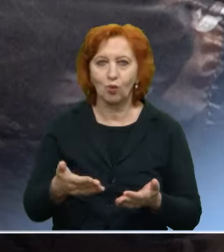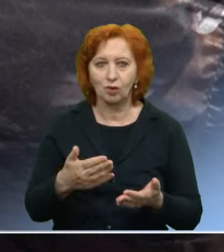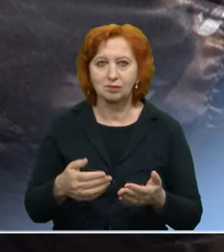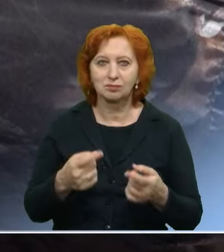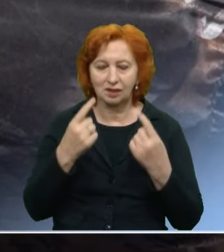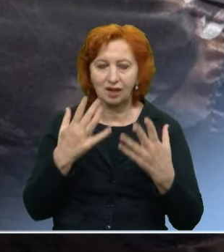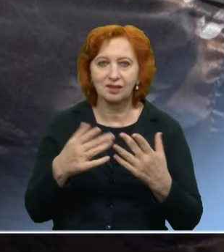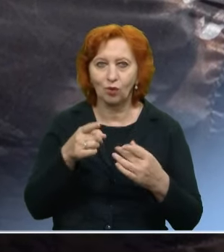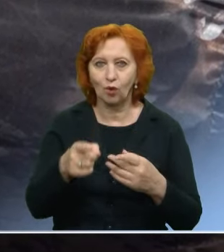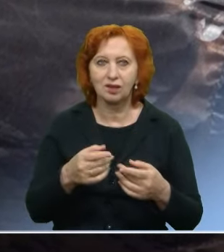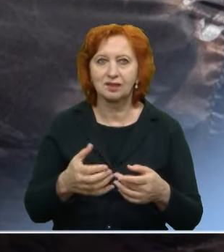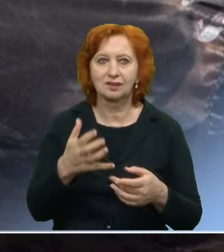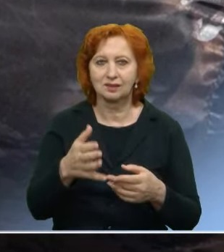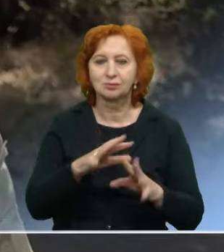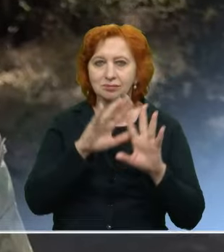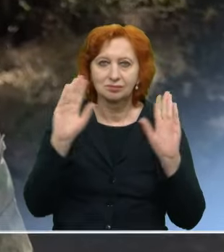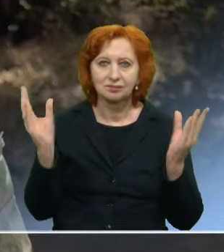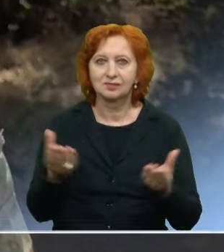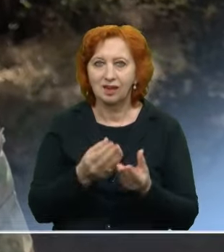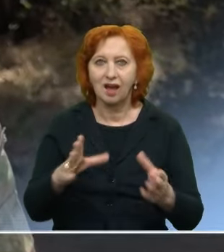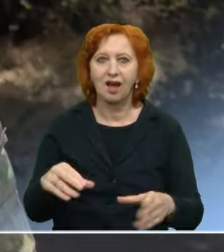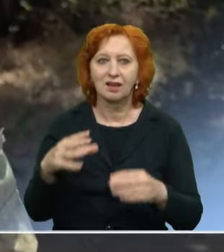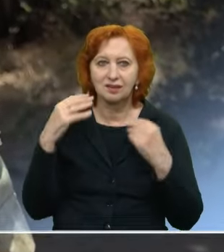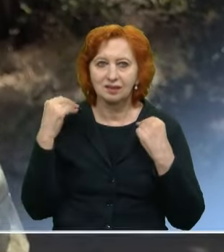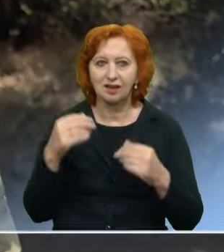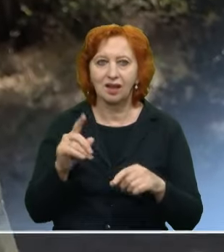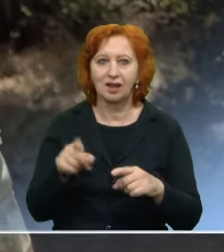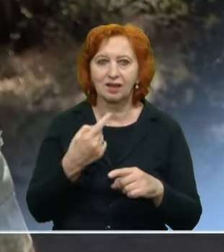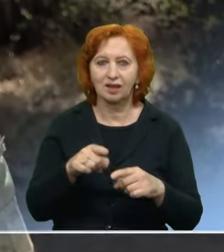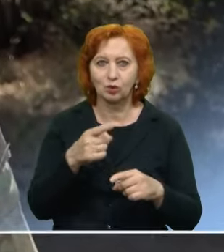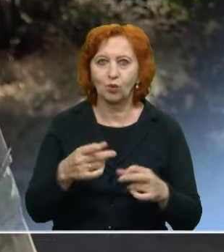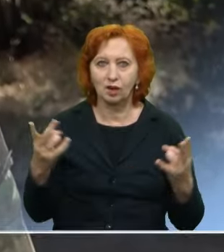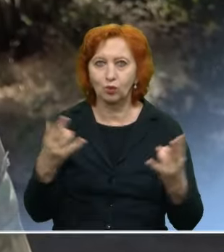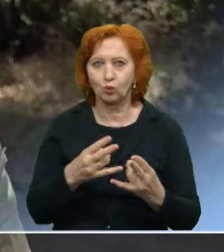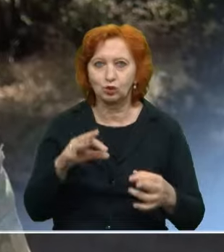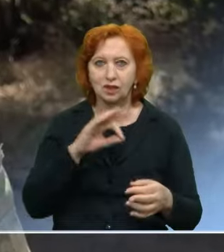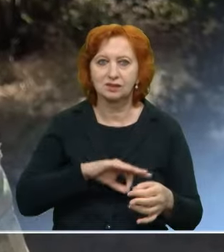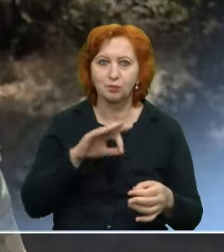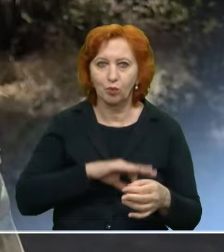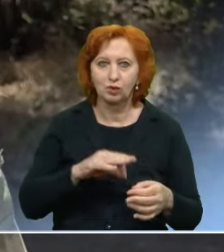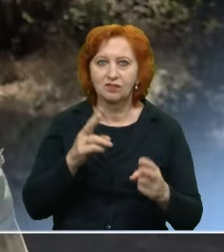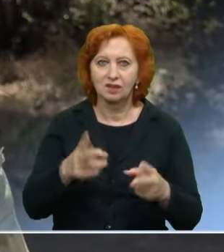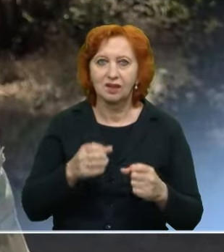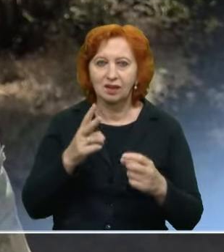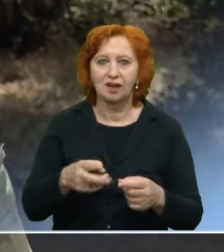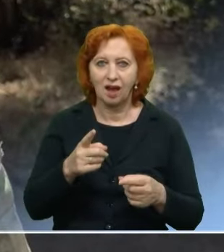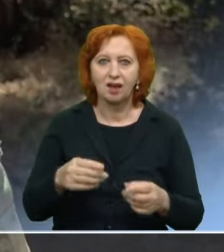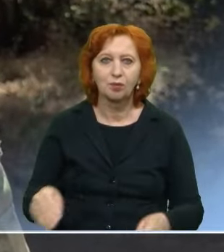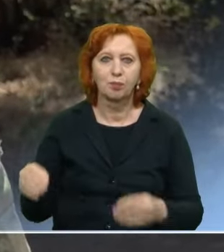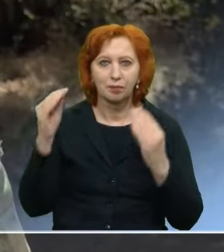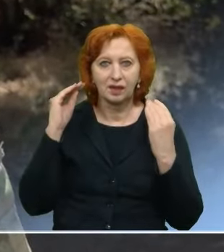Соответственно, это теплоизоляционное одеяло, которое можно использовать как прикрытие